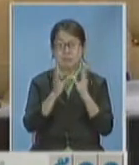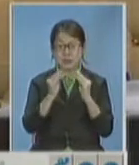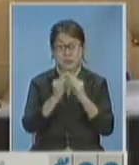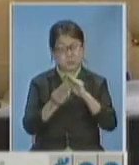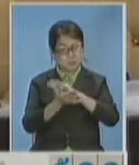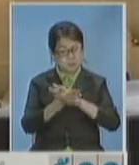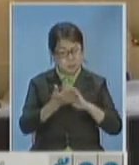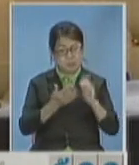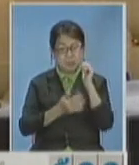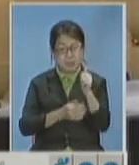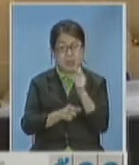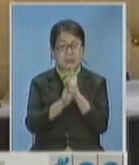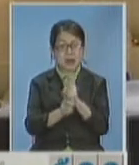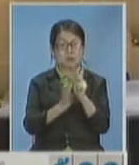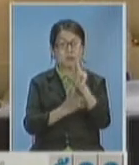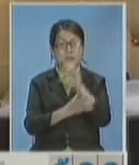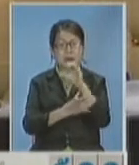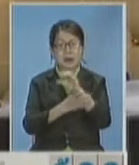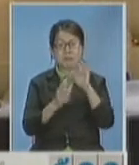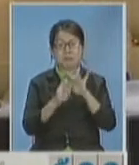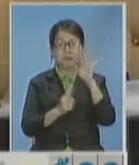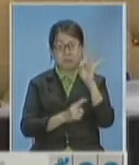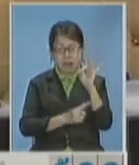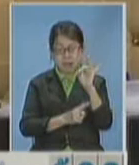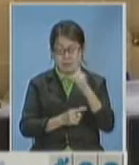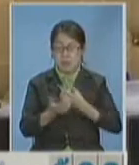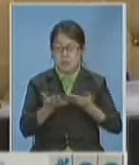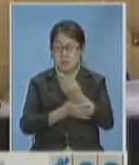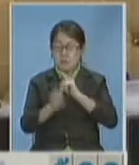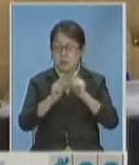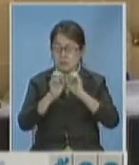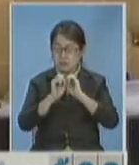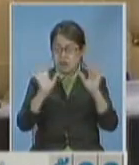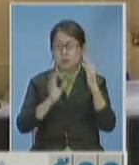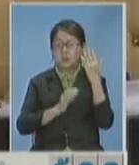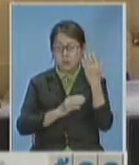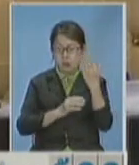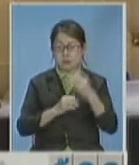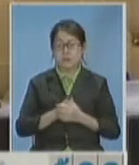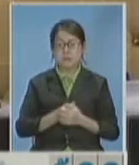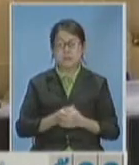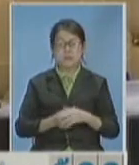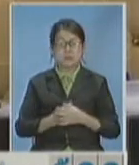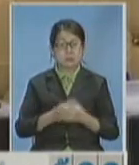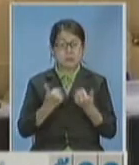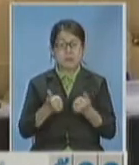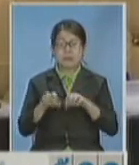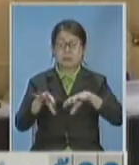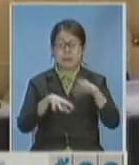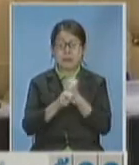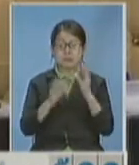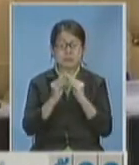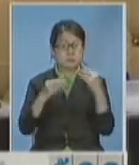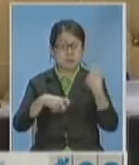ตามข้อ8อย่างที่ว่าเนี่ยผมจำเป็นต้องหารือเพื่อความชัดเจนครับไม่งั้นก็ดำเนินการประชุมได้ด้วยความลำบ